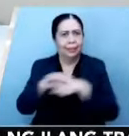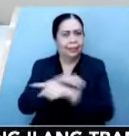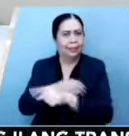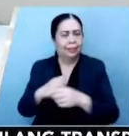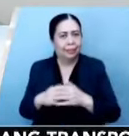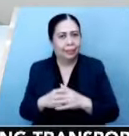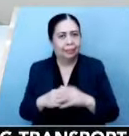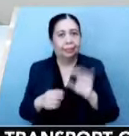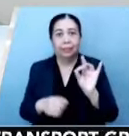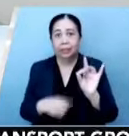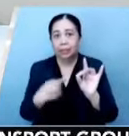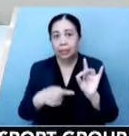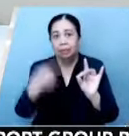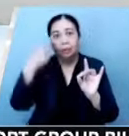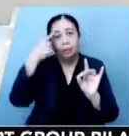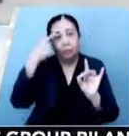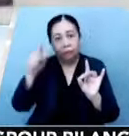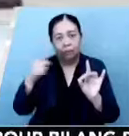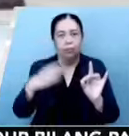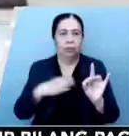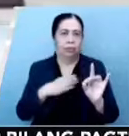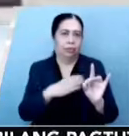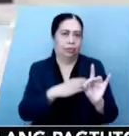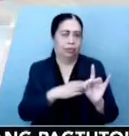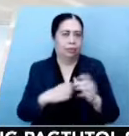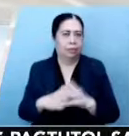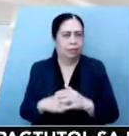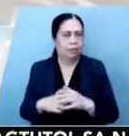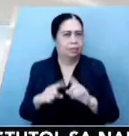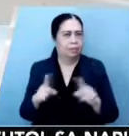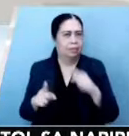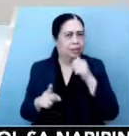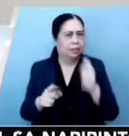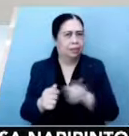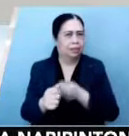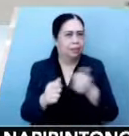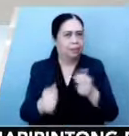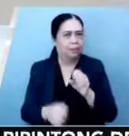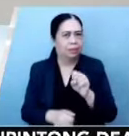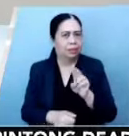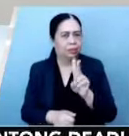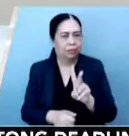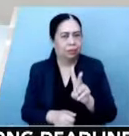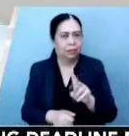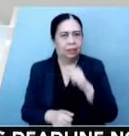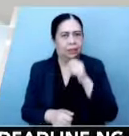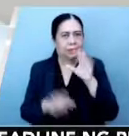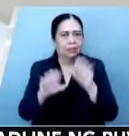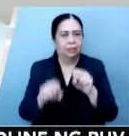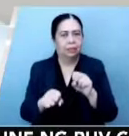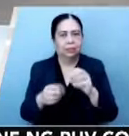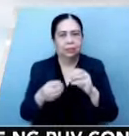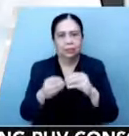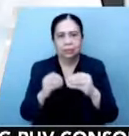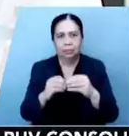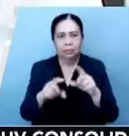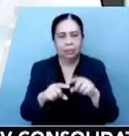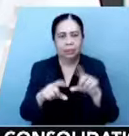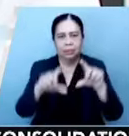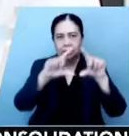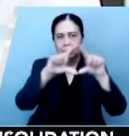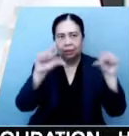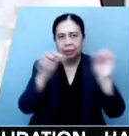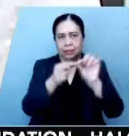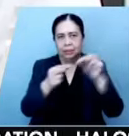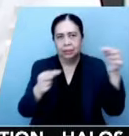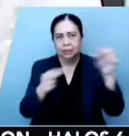8 para naman sa mga congressman pero hindi na nahabol ang SUV at hindi rin nakuhanan ng numero sa conduction sticker. Meron tayong